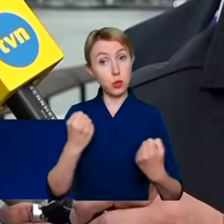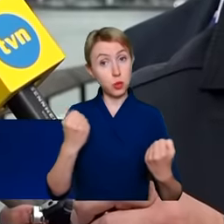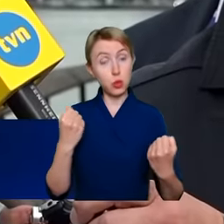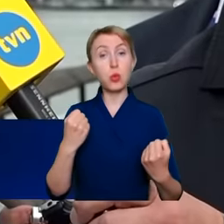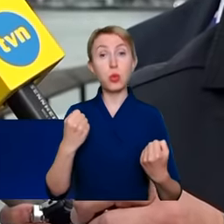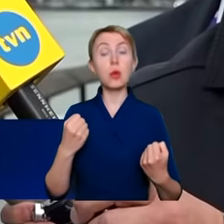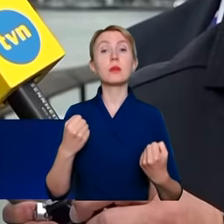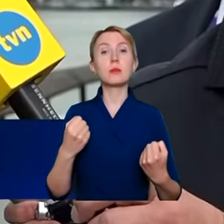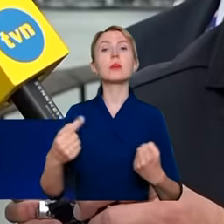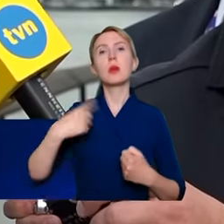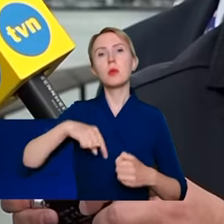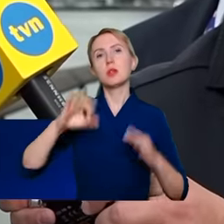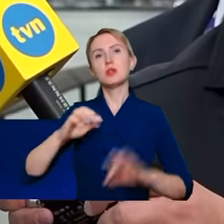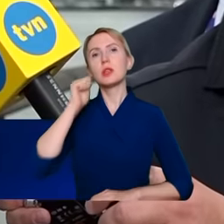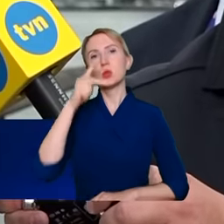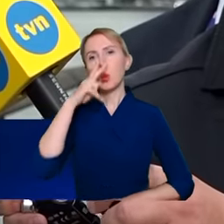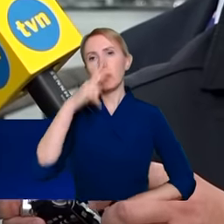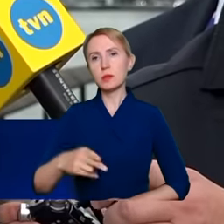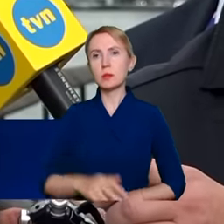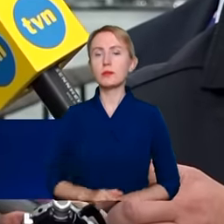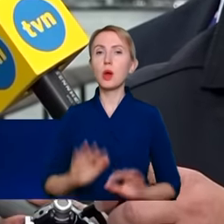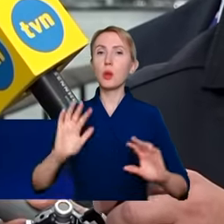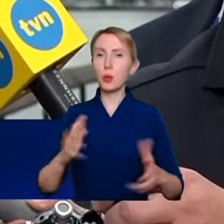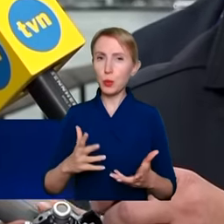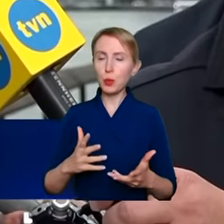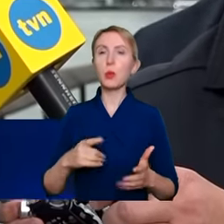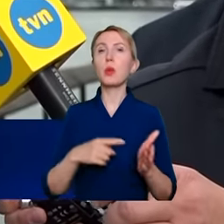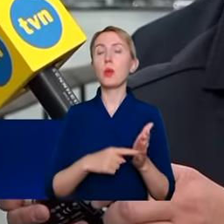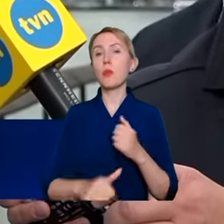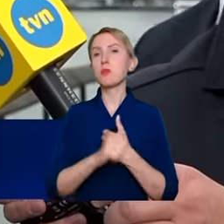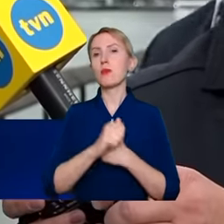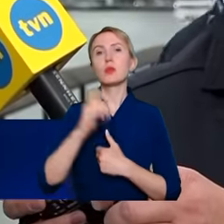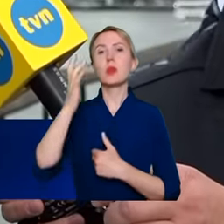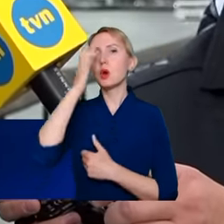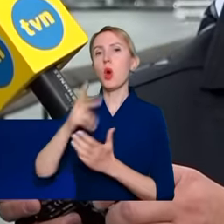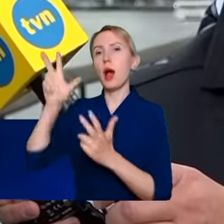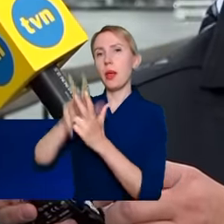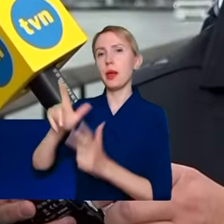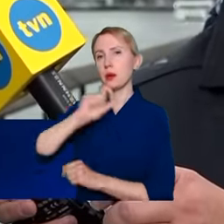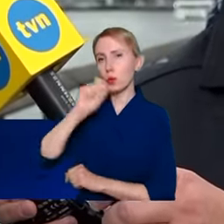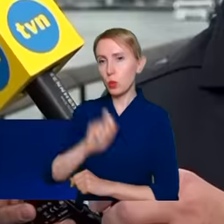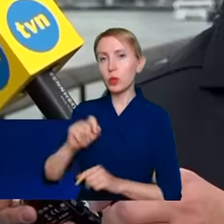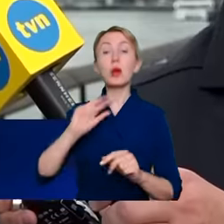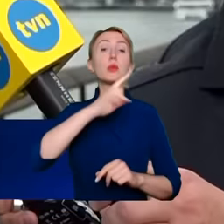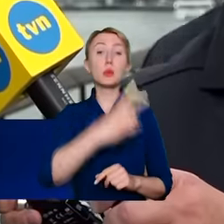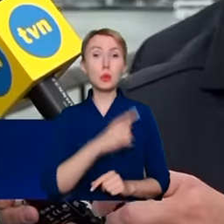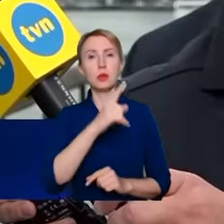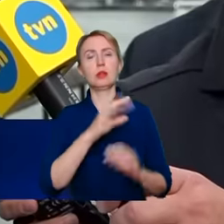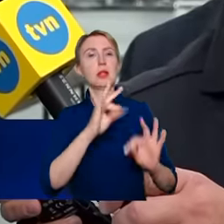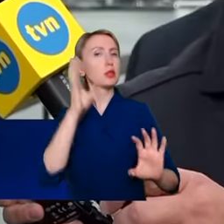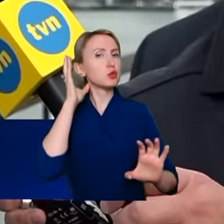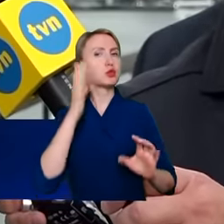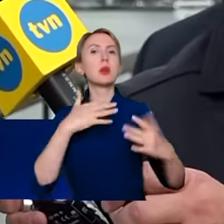z którymi dzisiaj mamy na co dzień do czynienia, a mianowicie ten, który wynika z rosyjskiej agresji na Ukrainę i ten, który toczy się w tej chwili na Bliskim Wschodzie